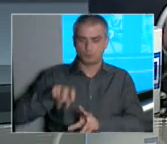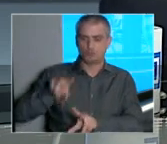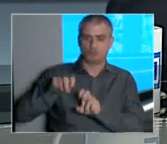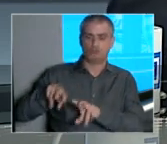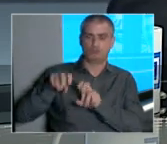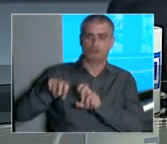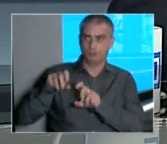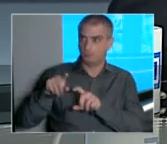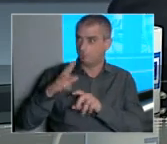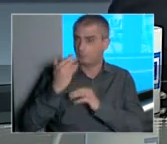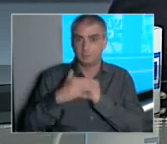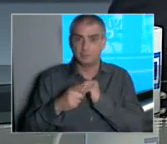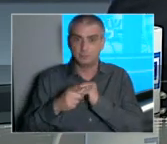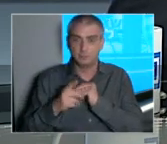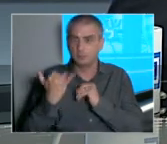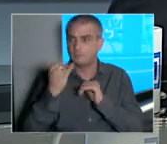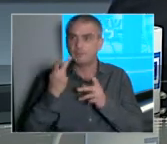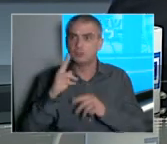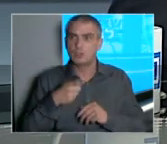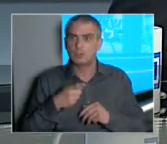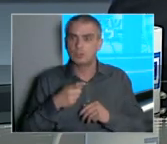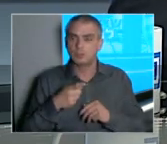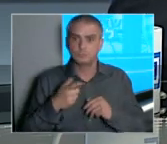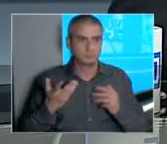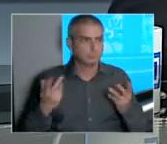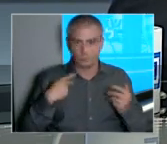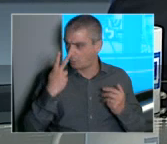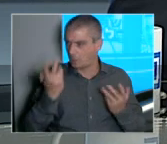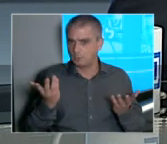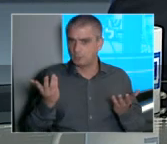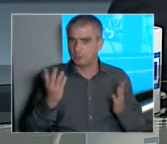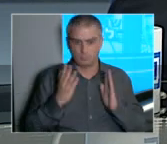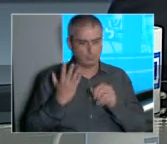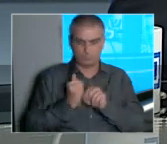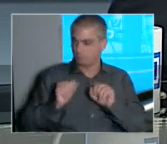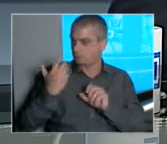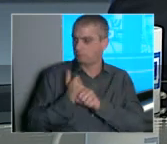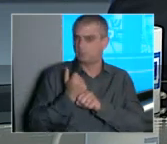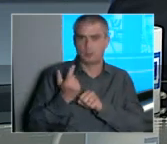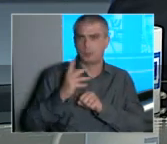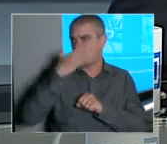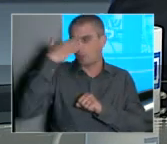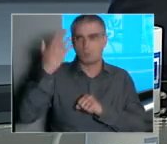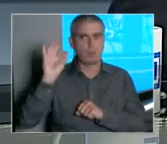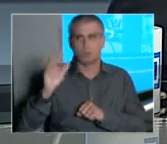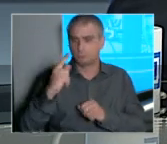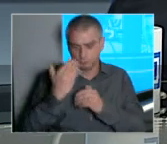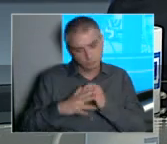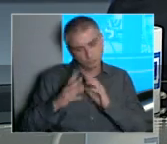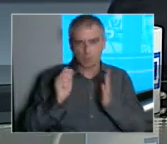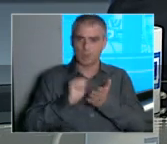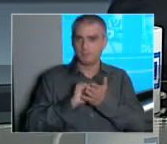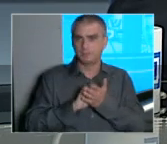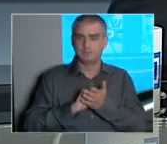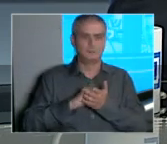לשתות. אתה יודע מה, רק לסיום, אפרופו מי מביא יותר מנדטים, לא ראינו שבמועד א' זה הצליח כל כך, עם כל הפופולריות שלה, בסוף עם כל